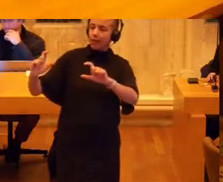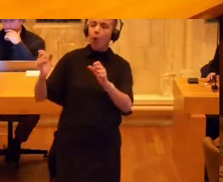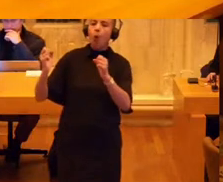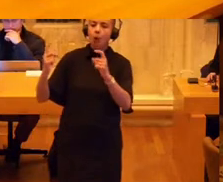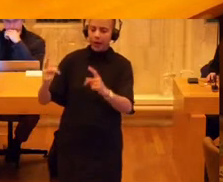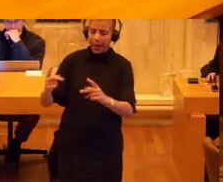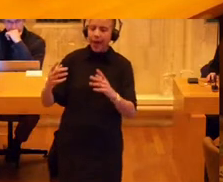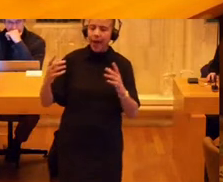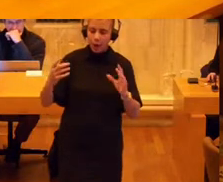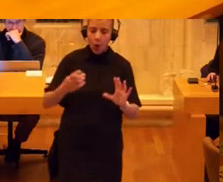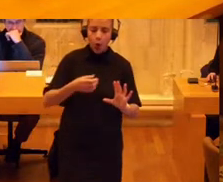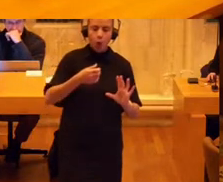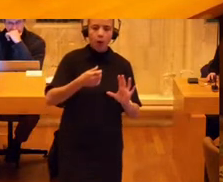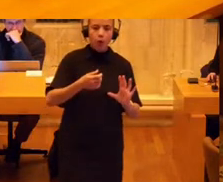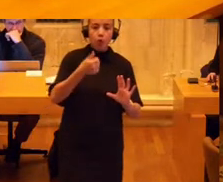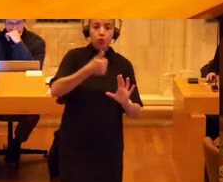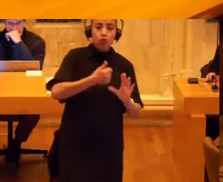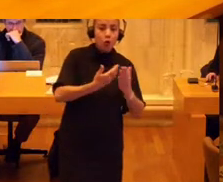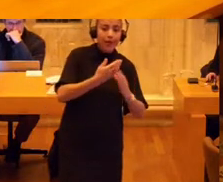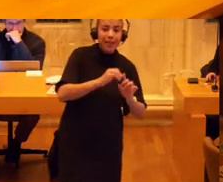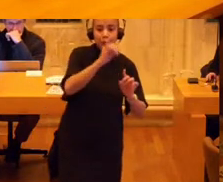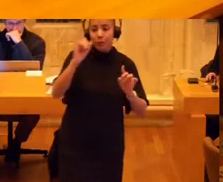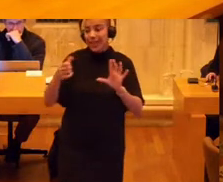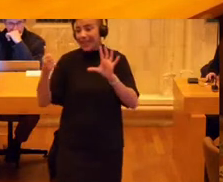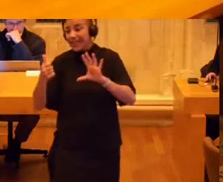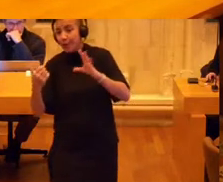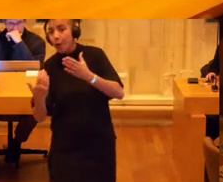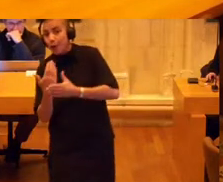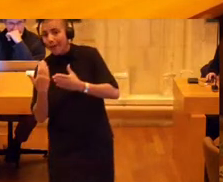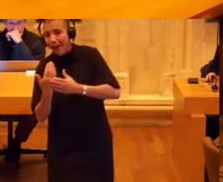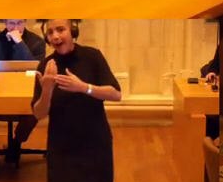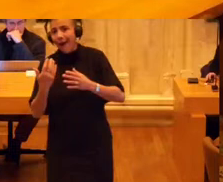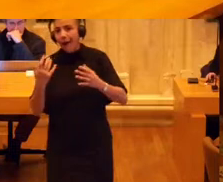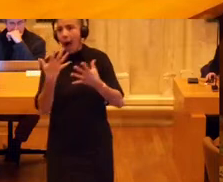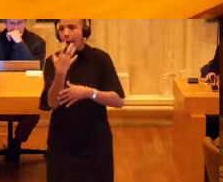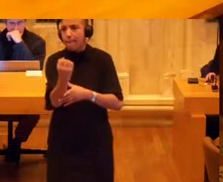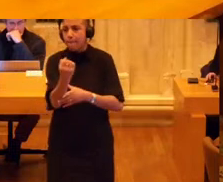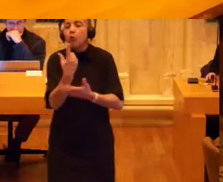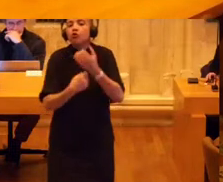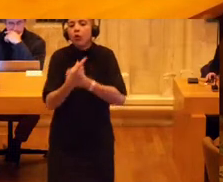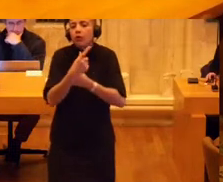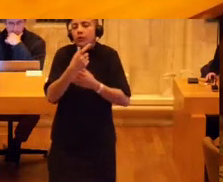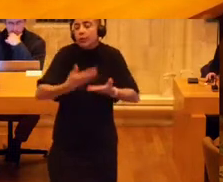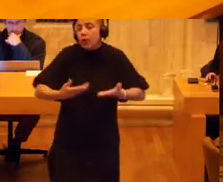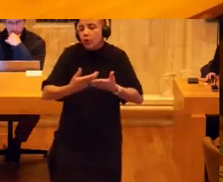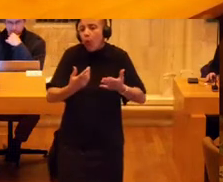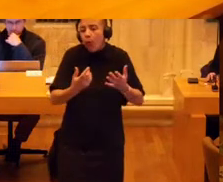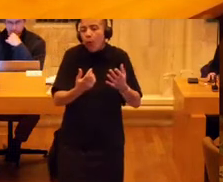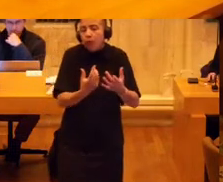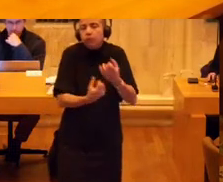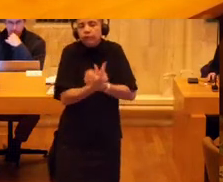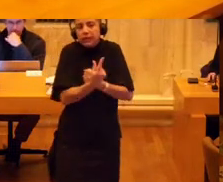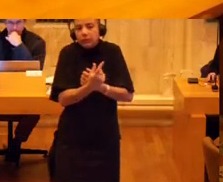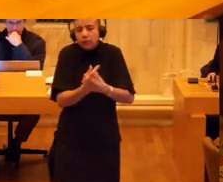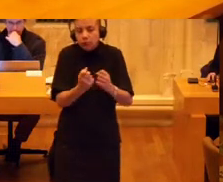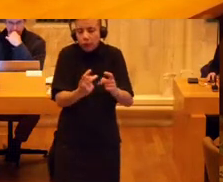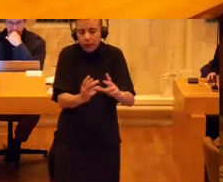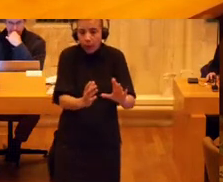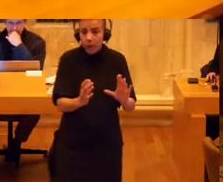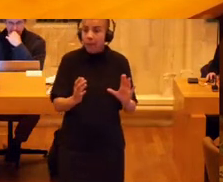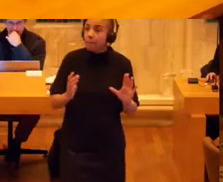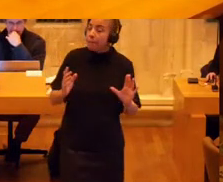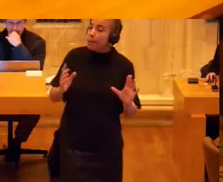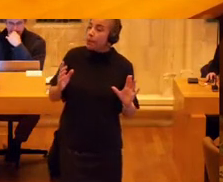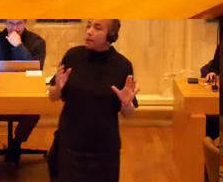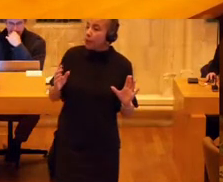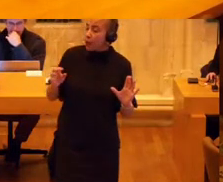6h du matin, sauf activité particulière. Mais jusqu'à présent, cette interdiction de laisser